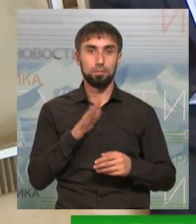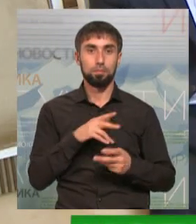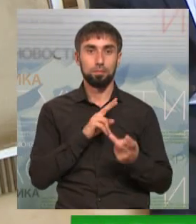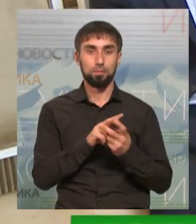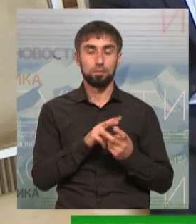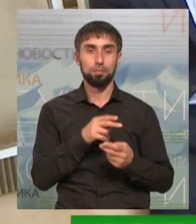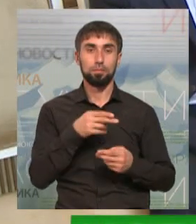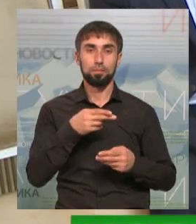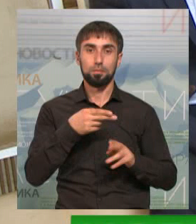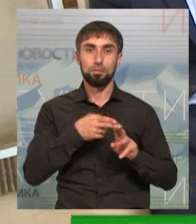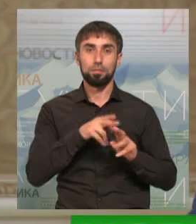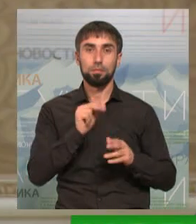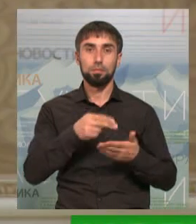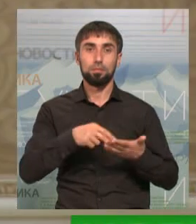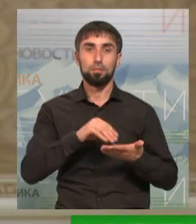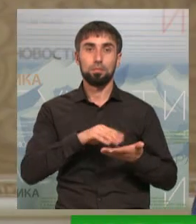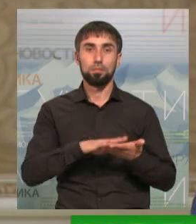срок, как написано,